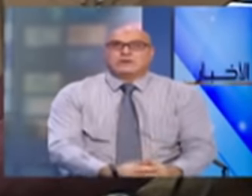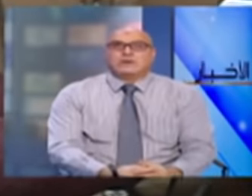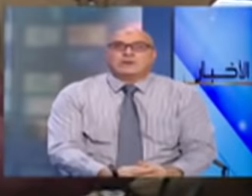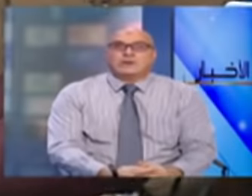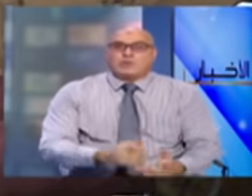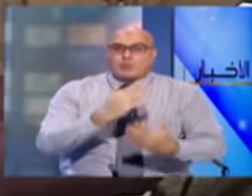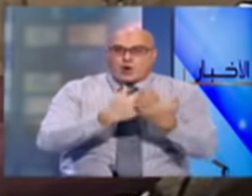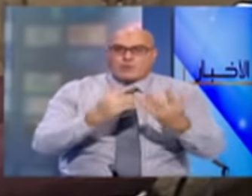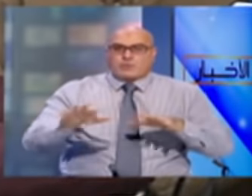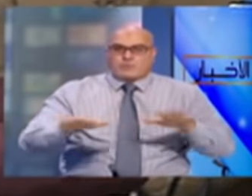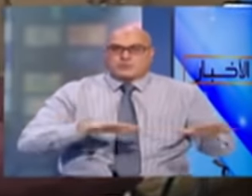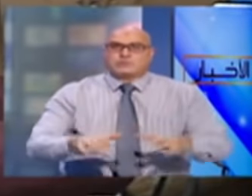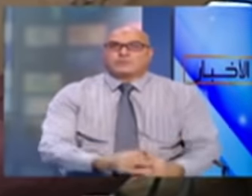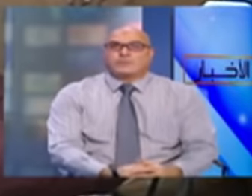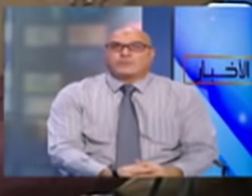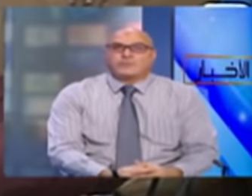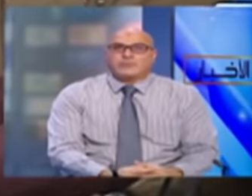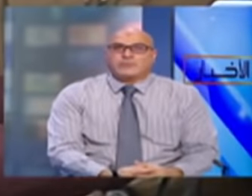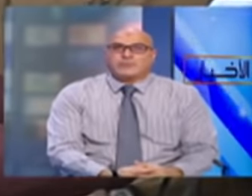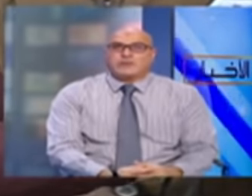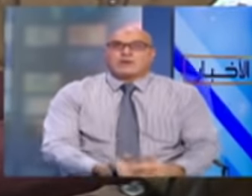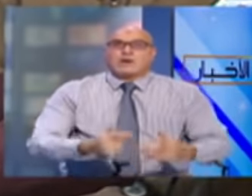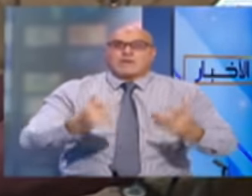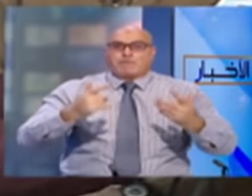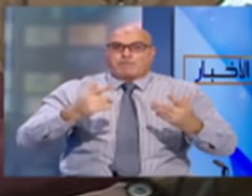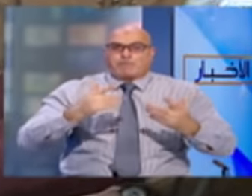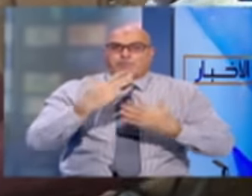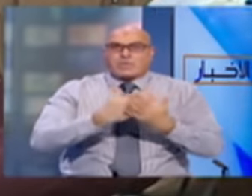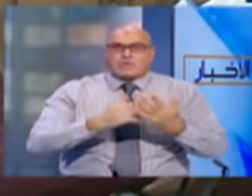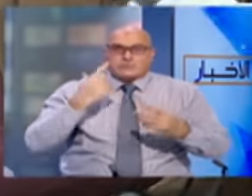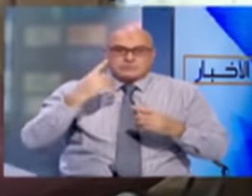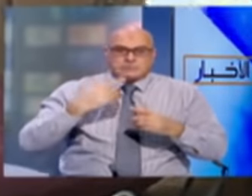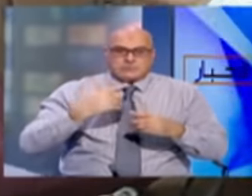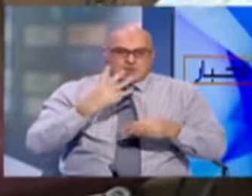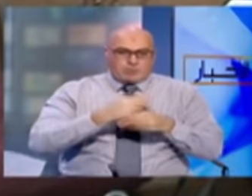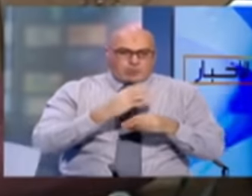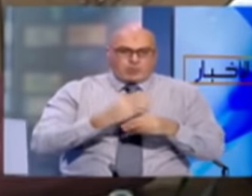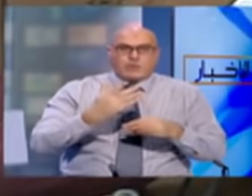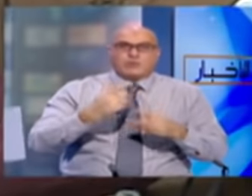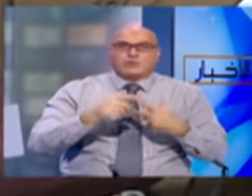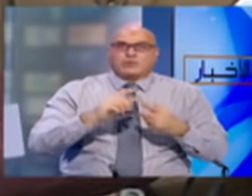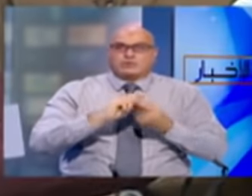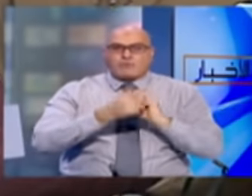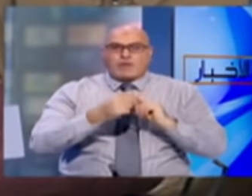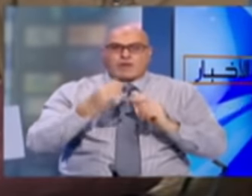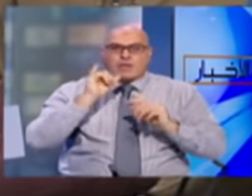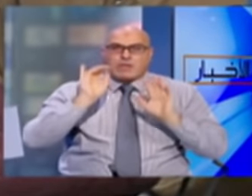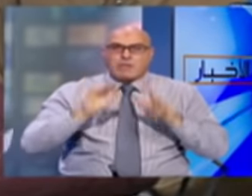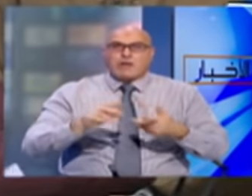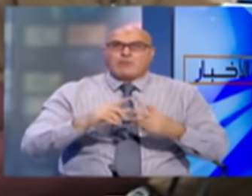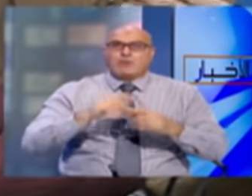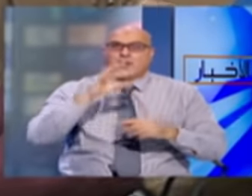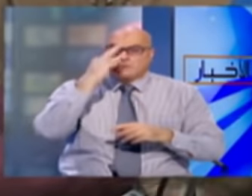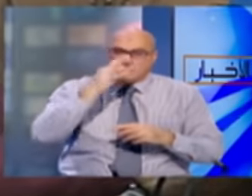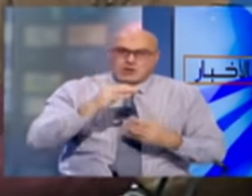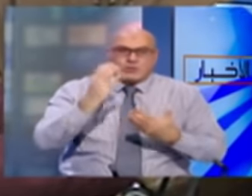برامج للتحفيظ، فيه برامج ميسورة لمن يحفظ القرآن كل يريد أن يكون إماما أو مفتيا، فيه من يقرأ جزء من القرآن